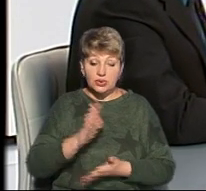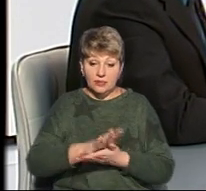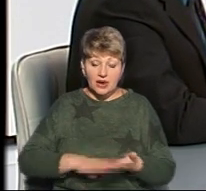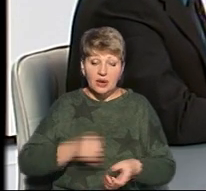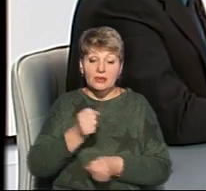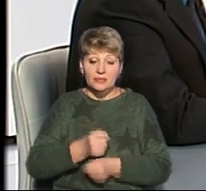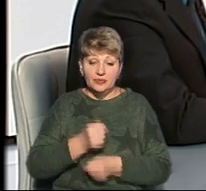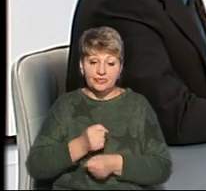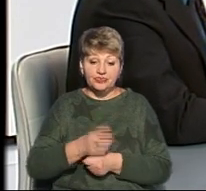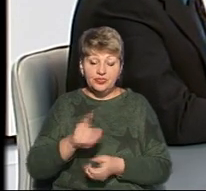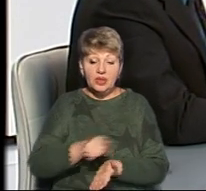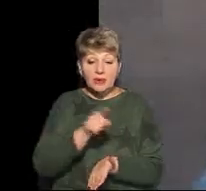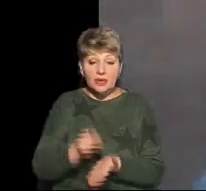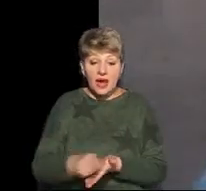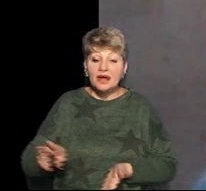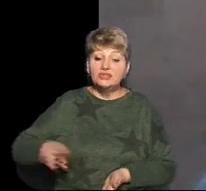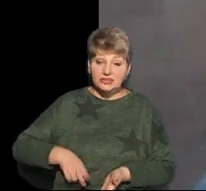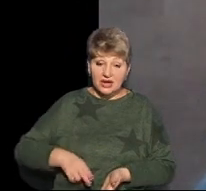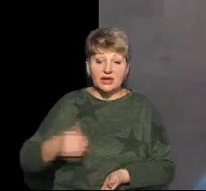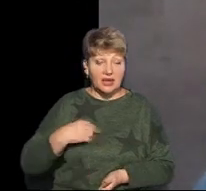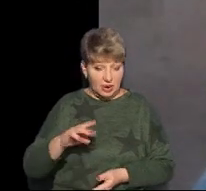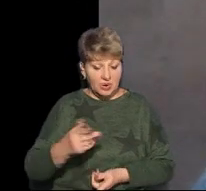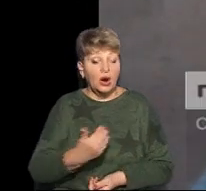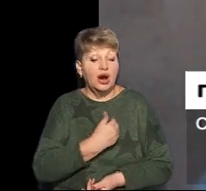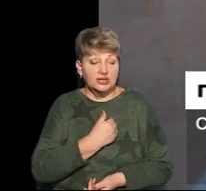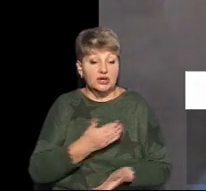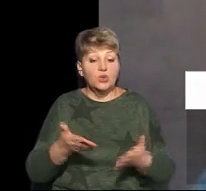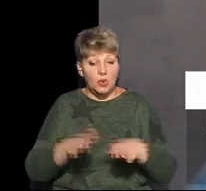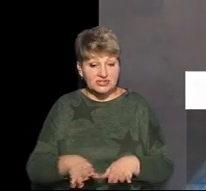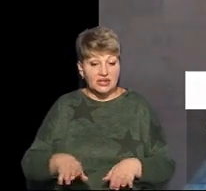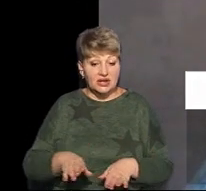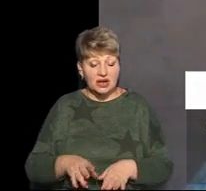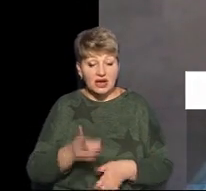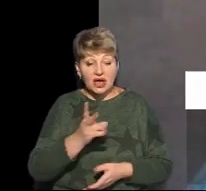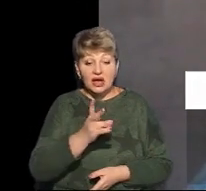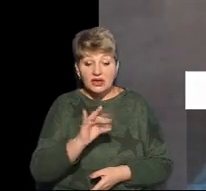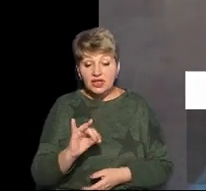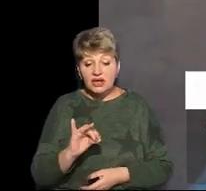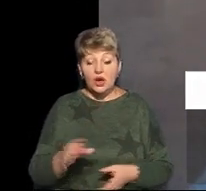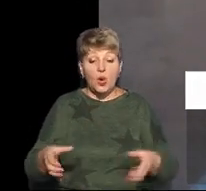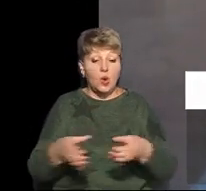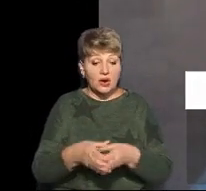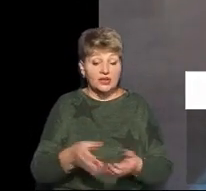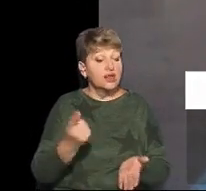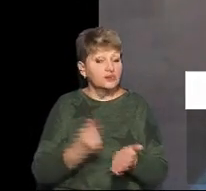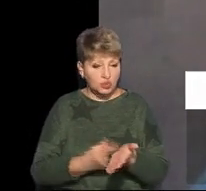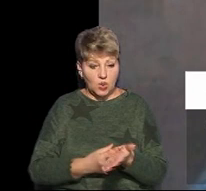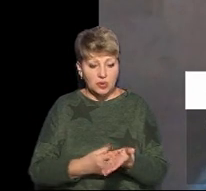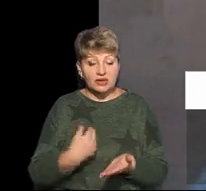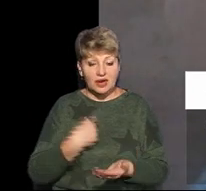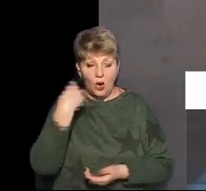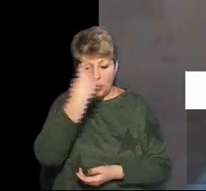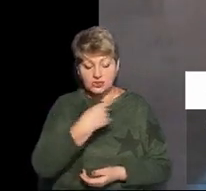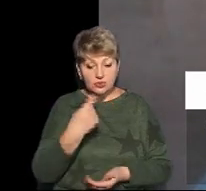посаді директора, я хотів би все-таки залишитись на посаді директора на цьому підприємстві, колектив докаже, і я особисто